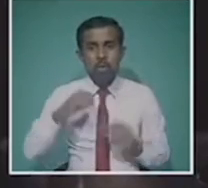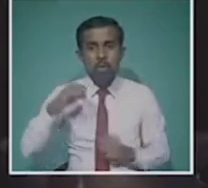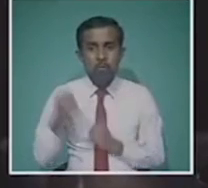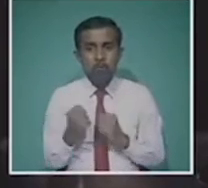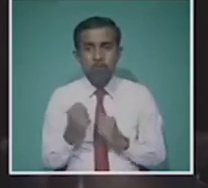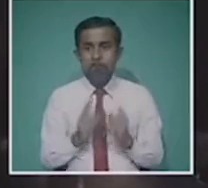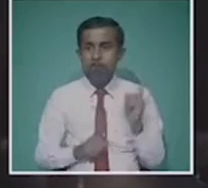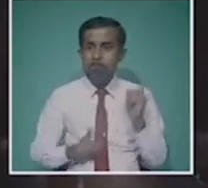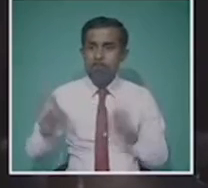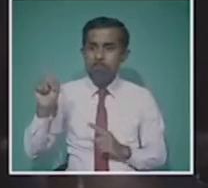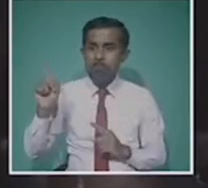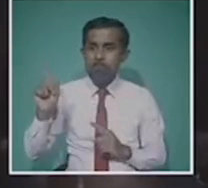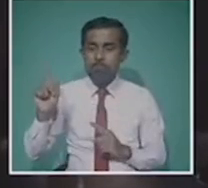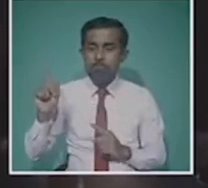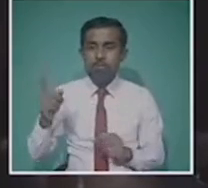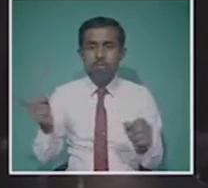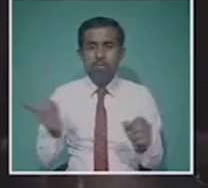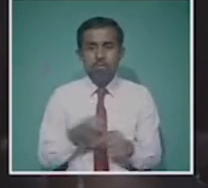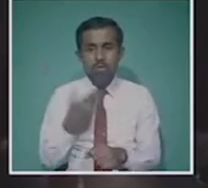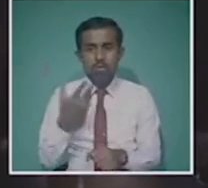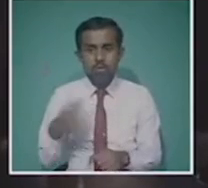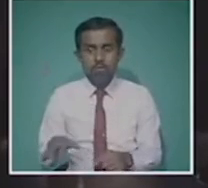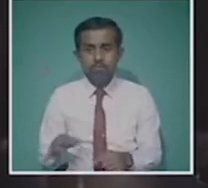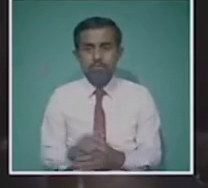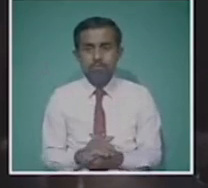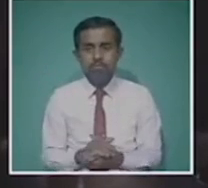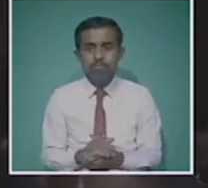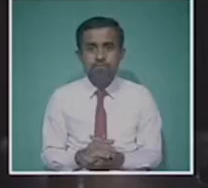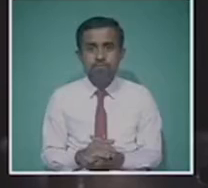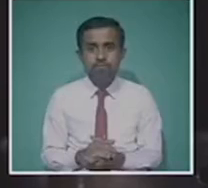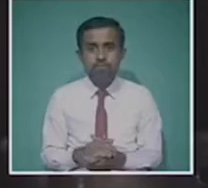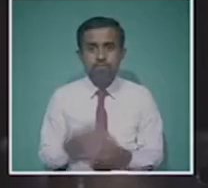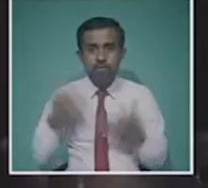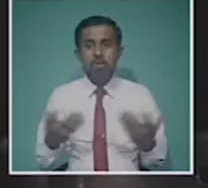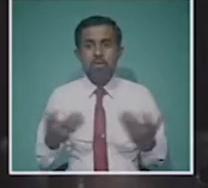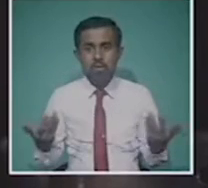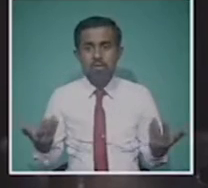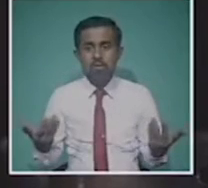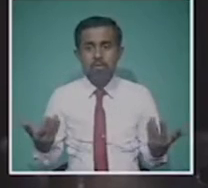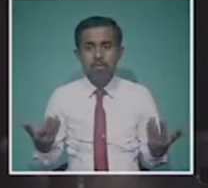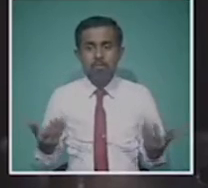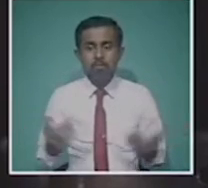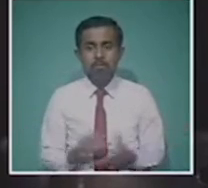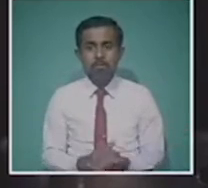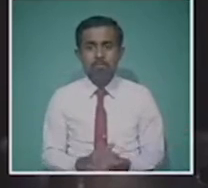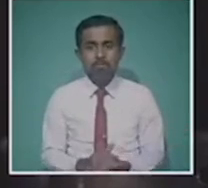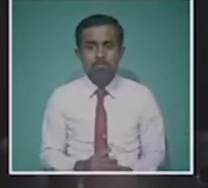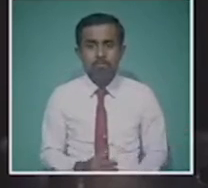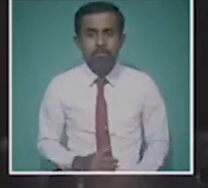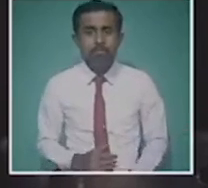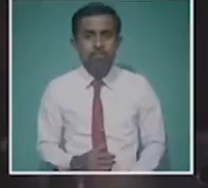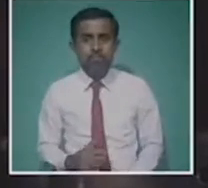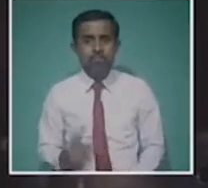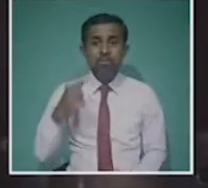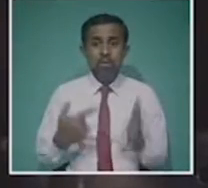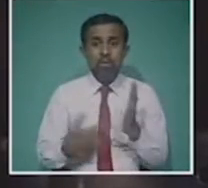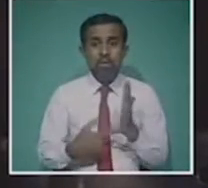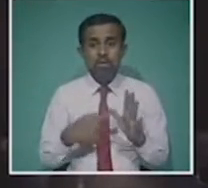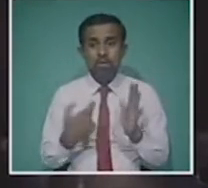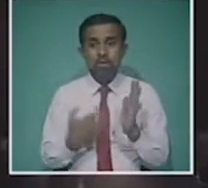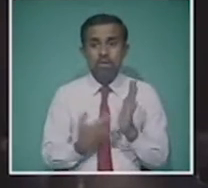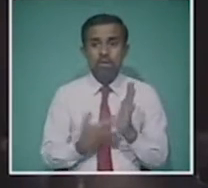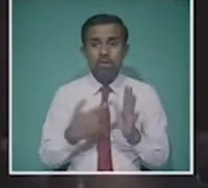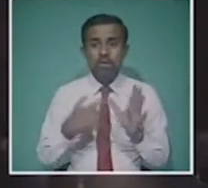செய்யப்பட்டார். எங்கே என்று இதுவரை தெரியாது. அவருடைய உடல் கூட எடுக்கப்படவில்லை. மிகப்பெரிய ஒரு எழுத்தாளர் தராகி சிவராம் அவர்கள்